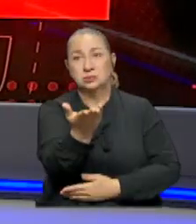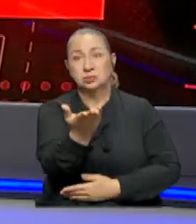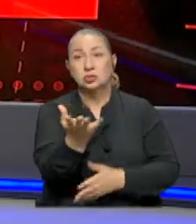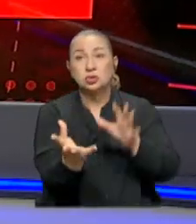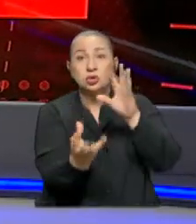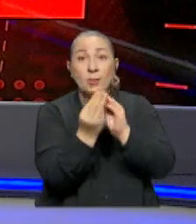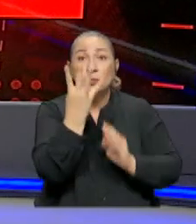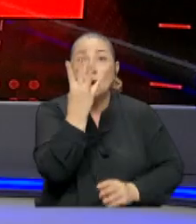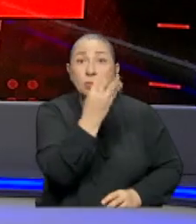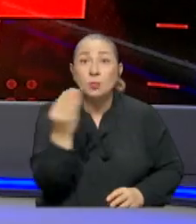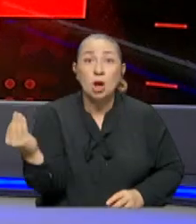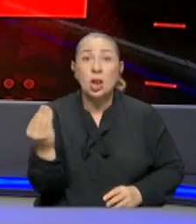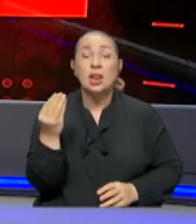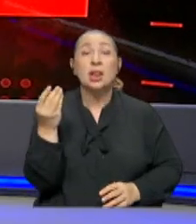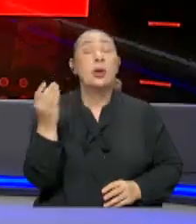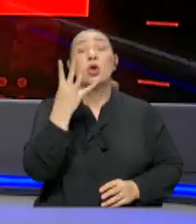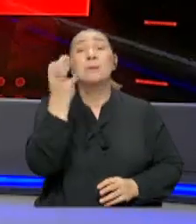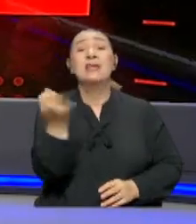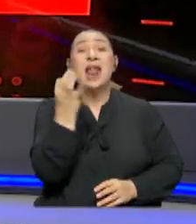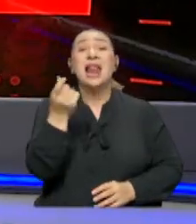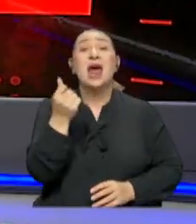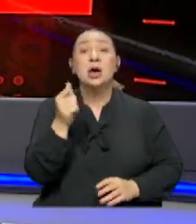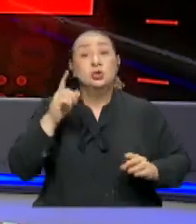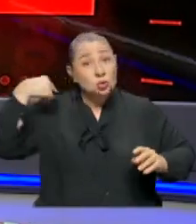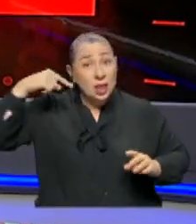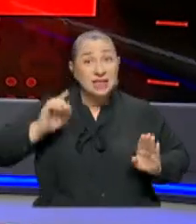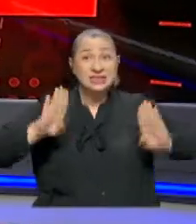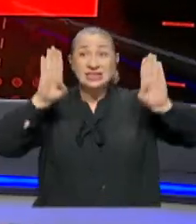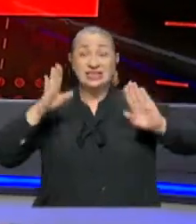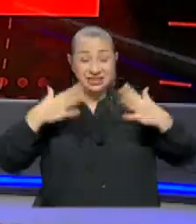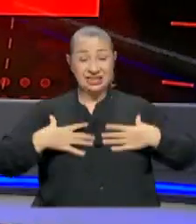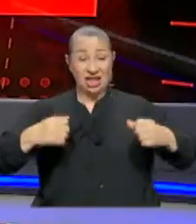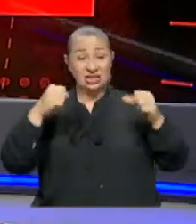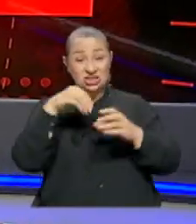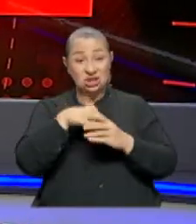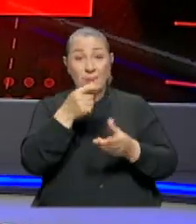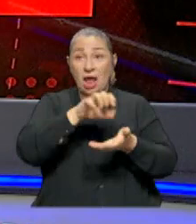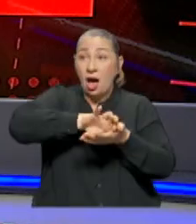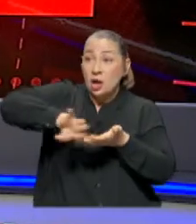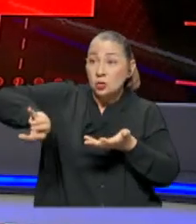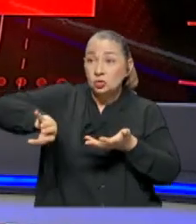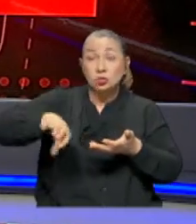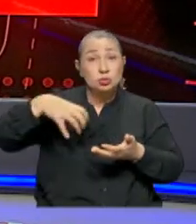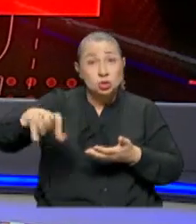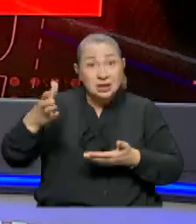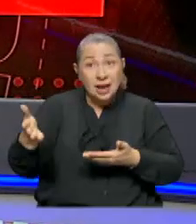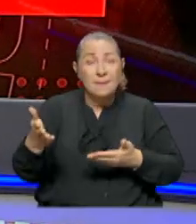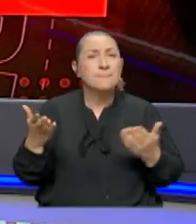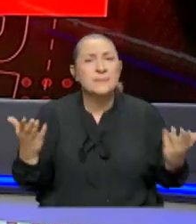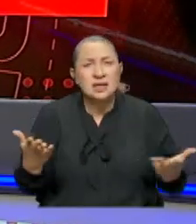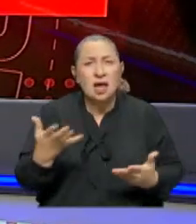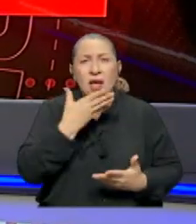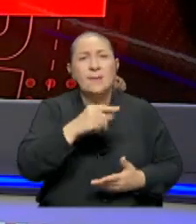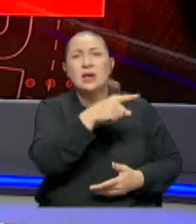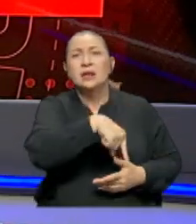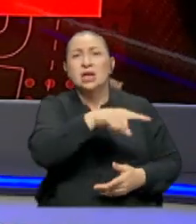toplam yılda 4 milyar lira Suriyeli sığınmacıların sağlığı için para ayırıyorsunuz Evet peki